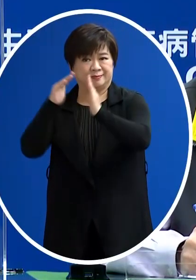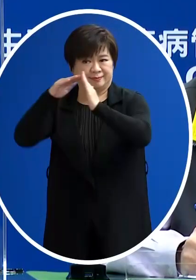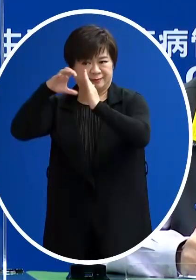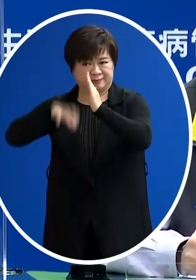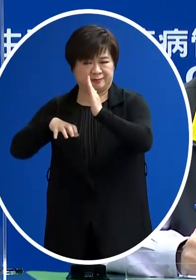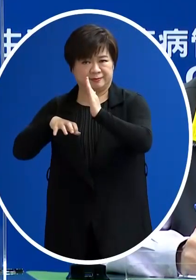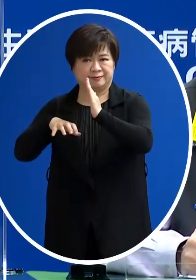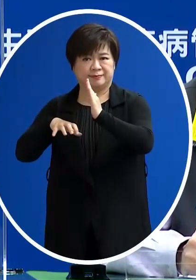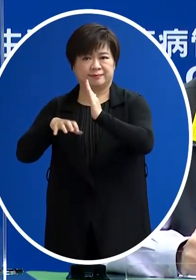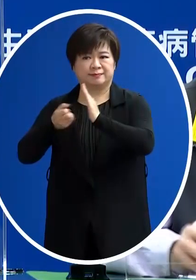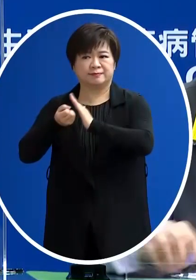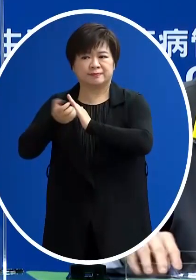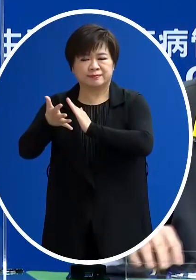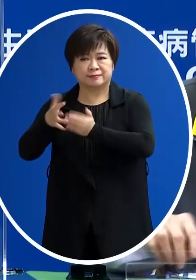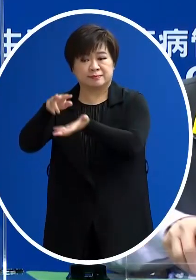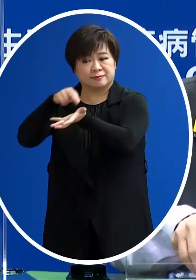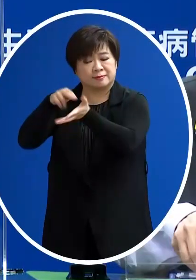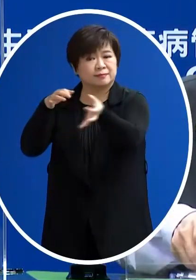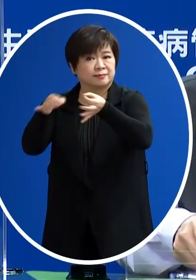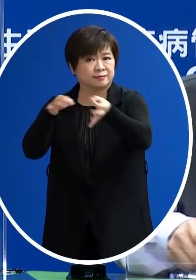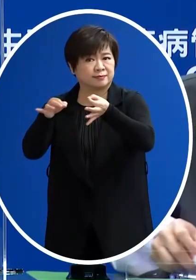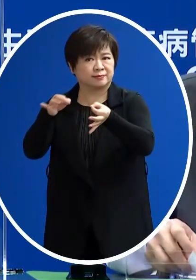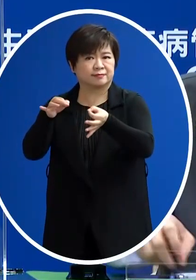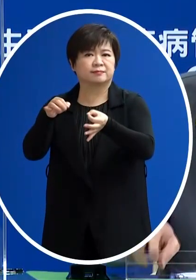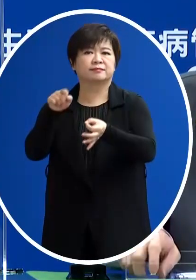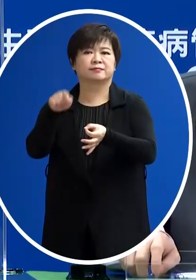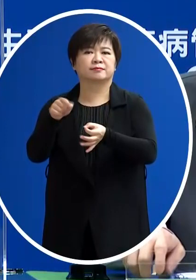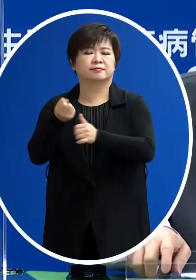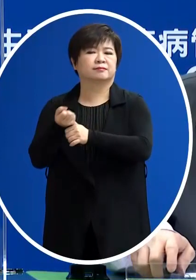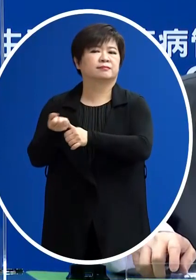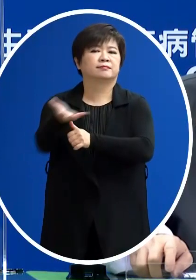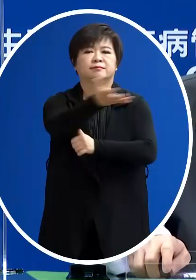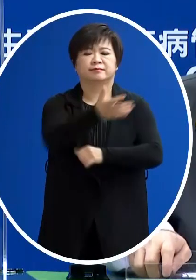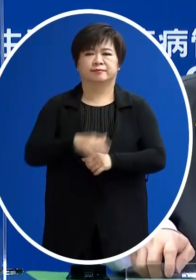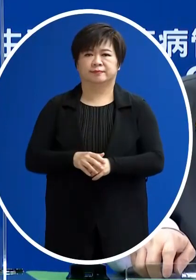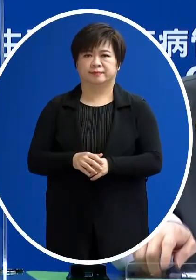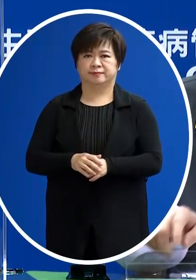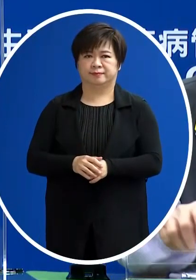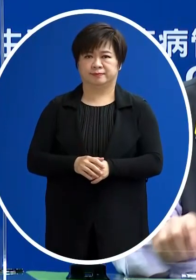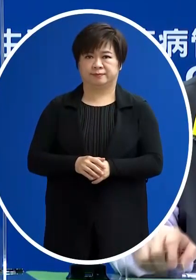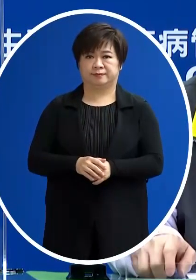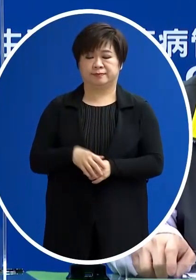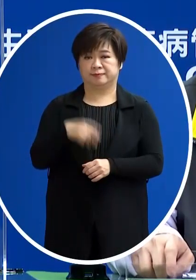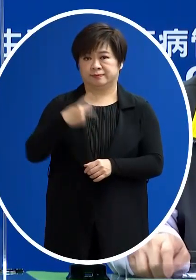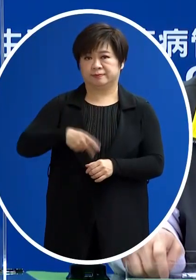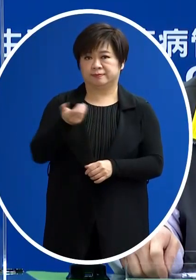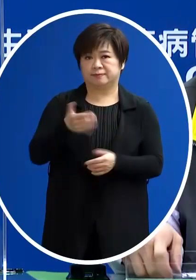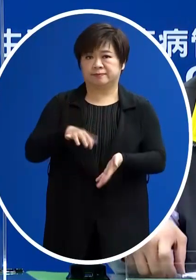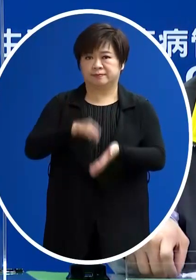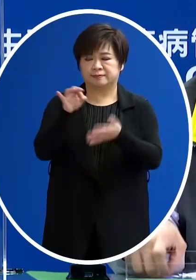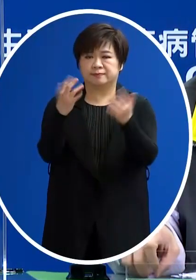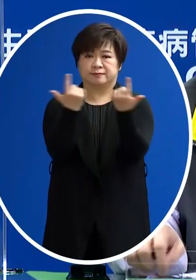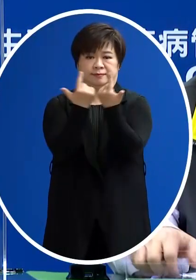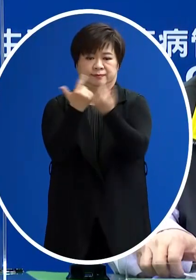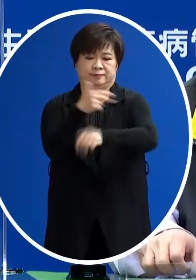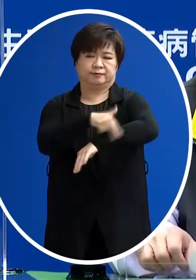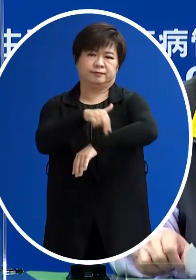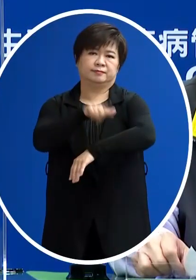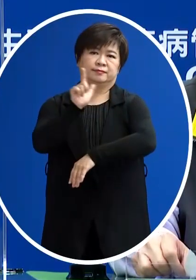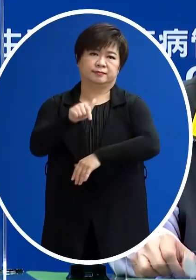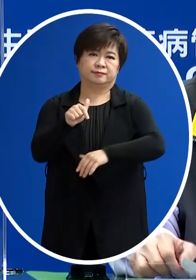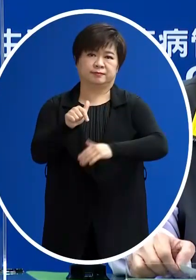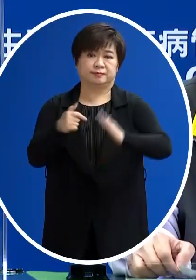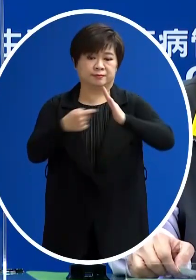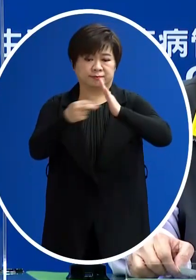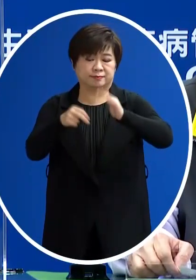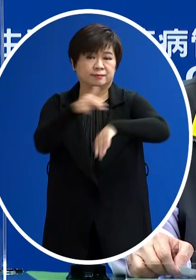聚到这个刷刷锅这个案例，那另外是我们常讲的台北设计师，那台北设计师